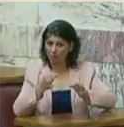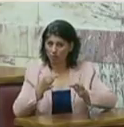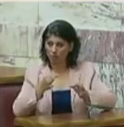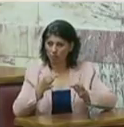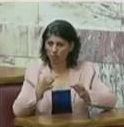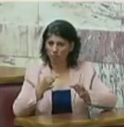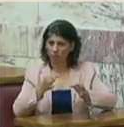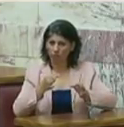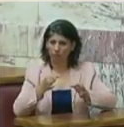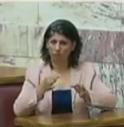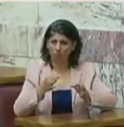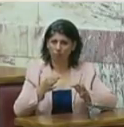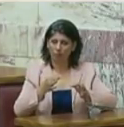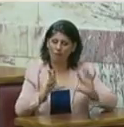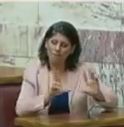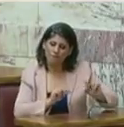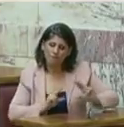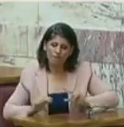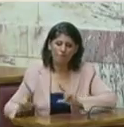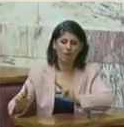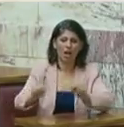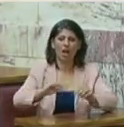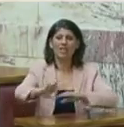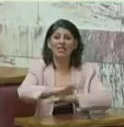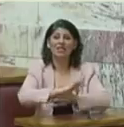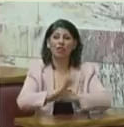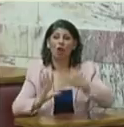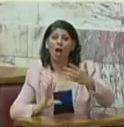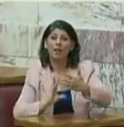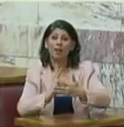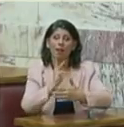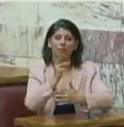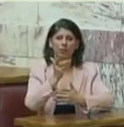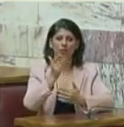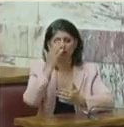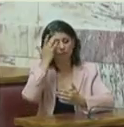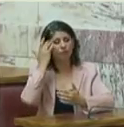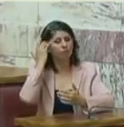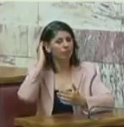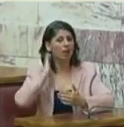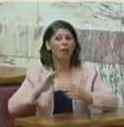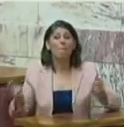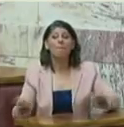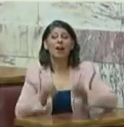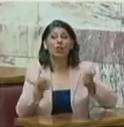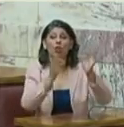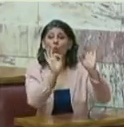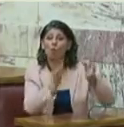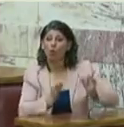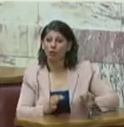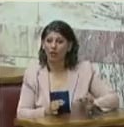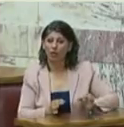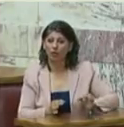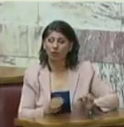ένα συνολικό σχέδιο αναπτυξιακό, συζητάμε για το παραγωγικό μοντέλο, συζητάμε για το ποια είναι τα